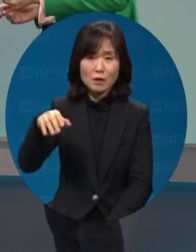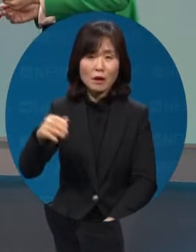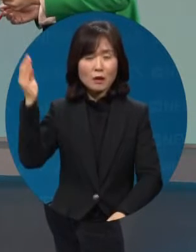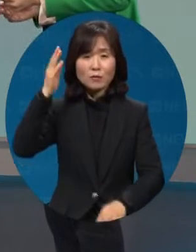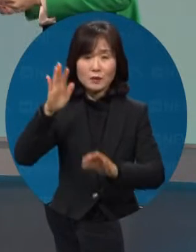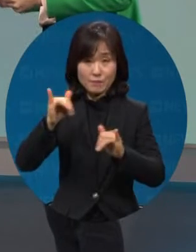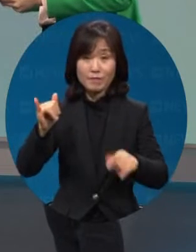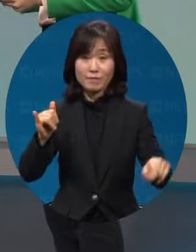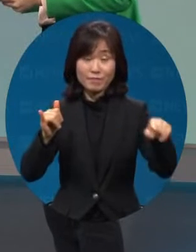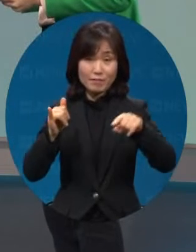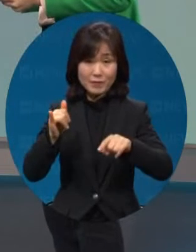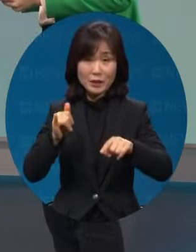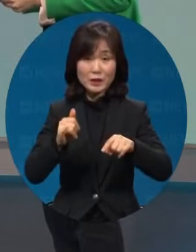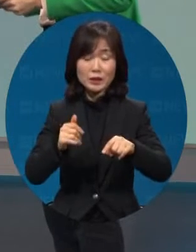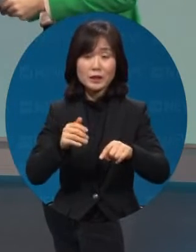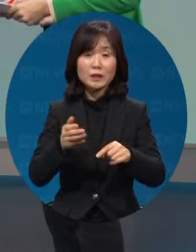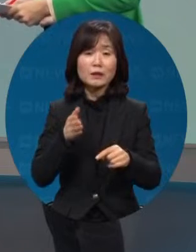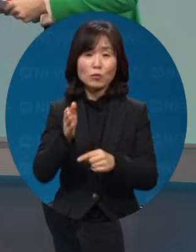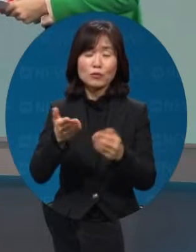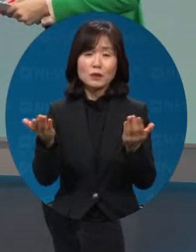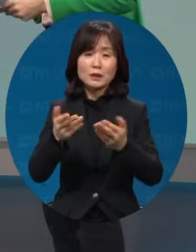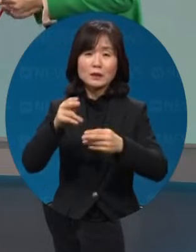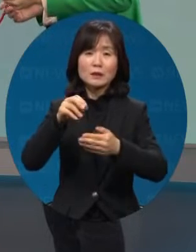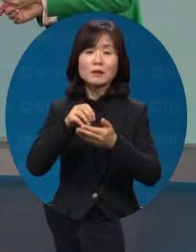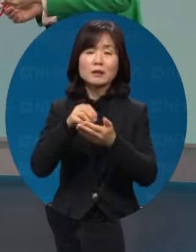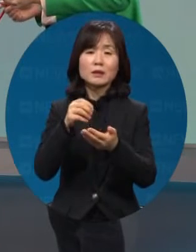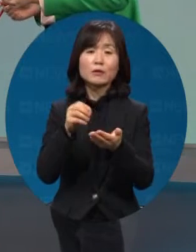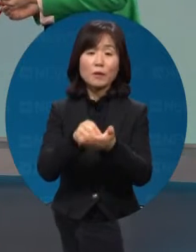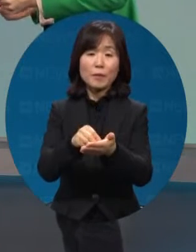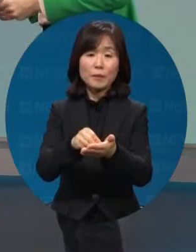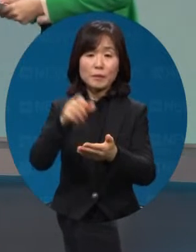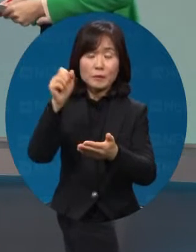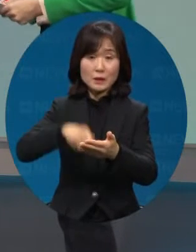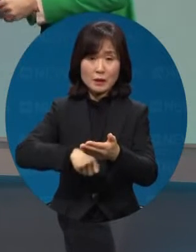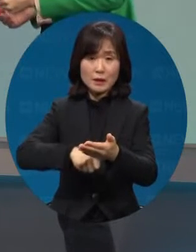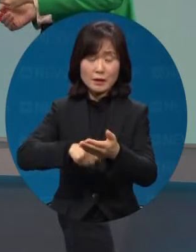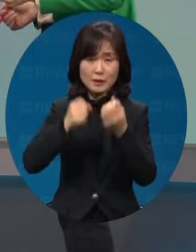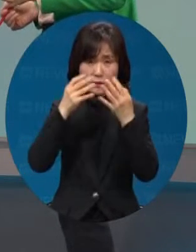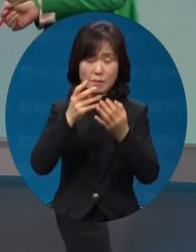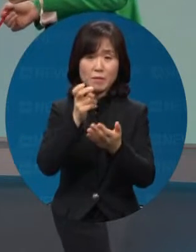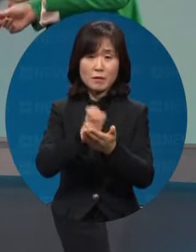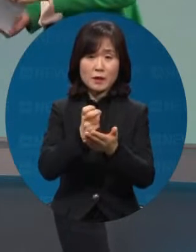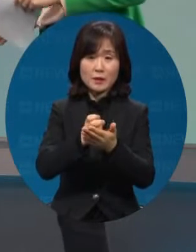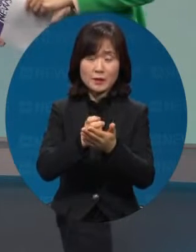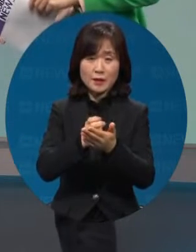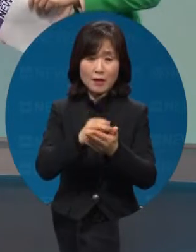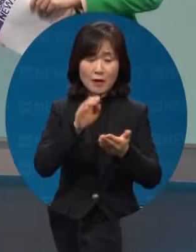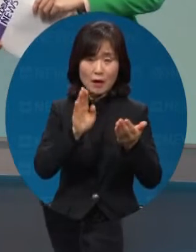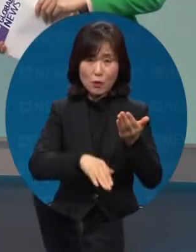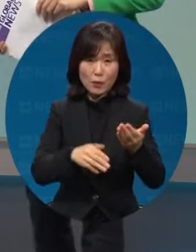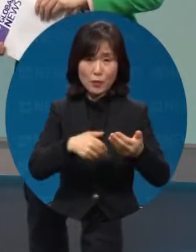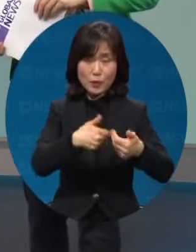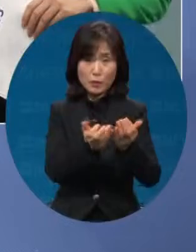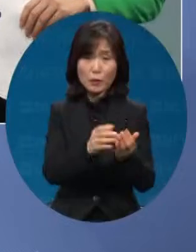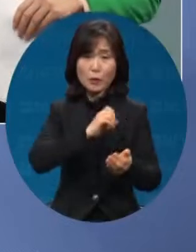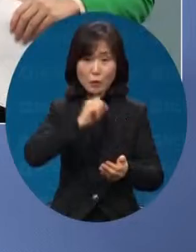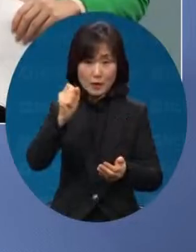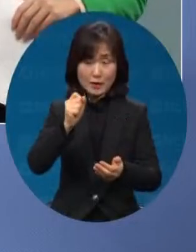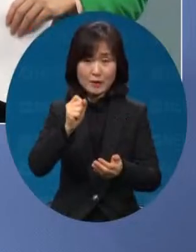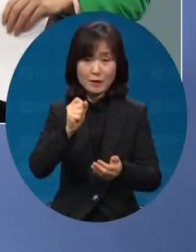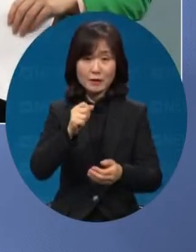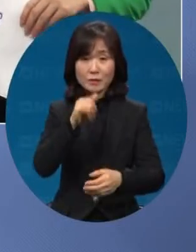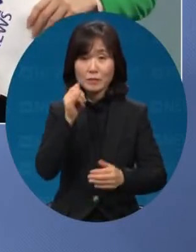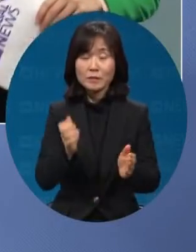한국인을 대상으로 한 전문직 취업 비자 신설 법안이 하원을 통과하며 초읽기에 들어갔습니다. 이 하원은 지난 4일